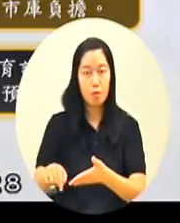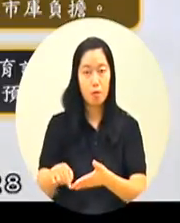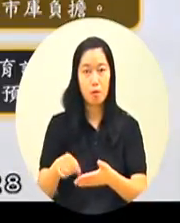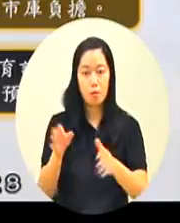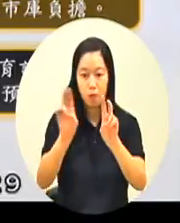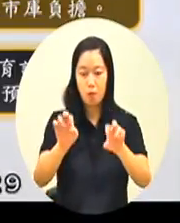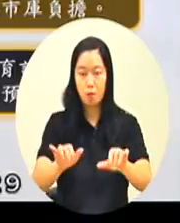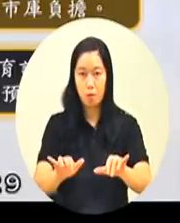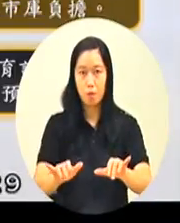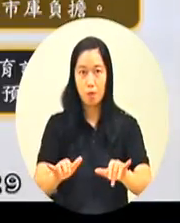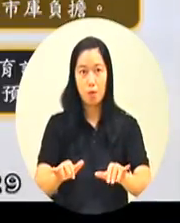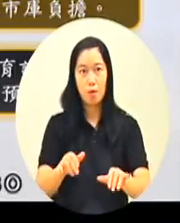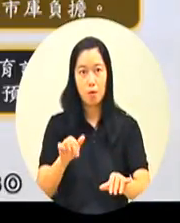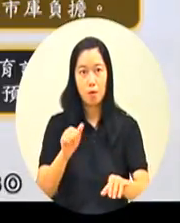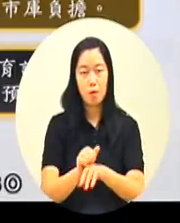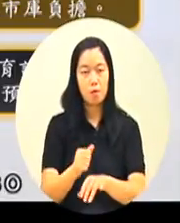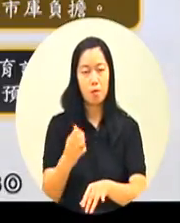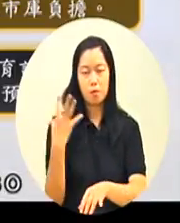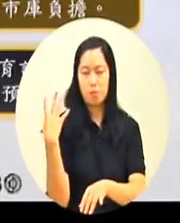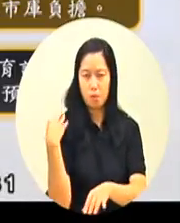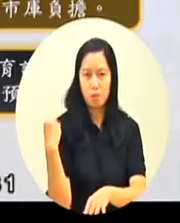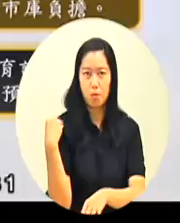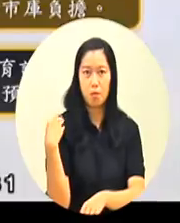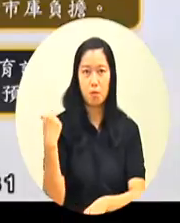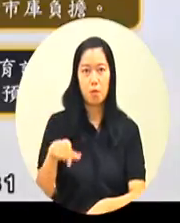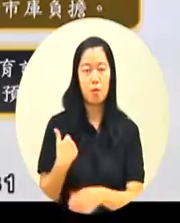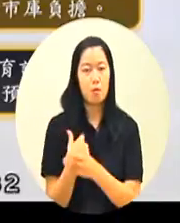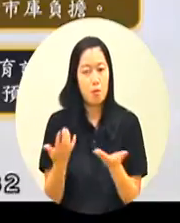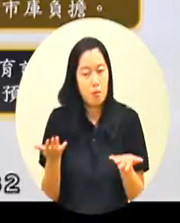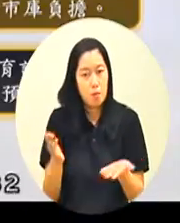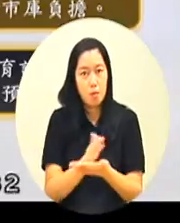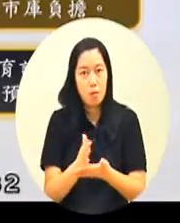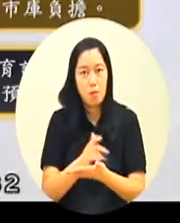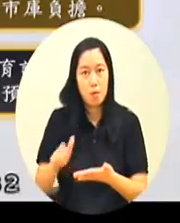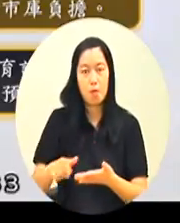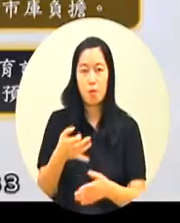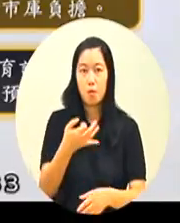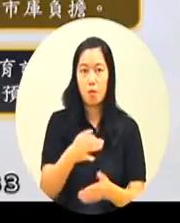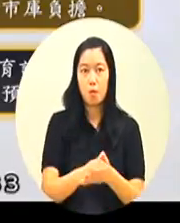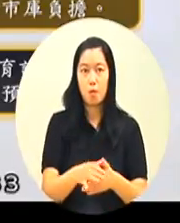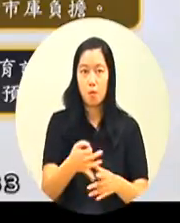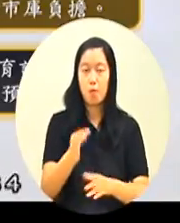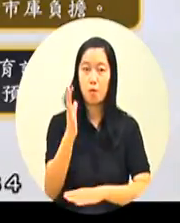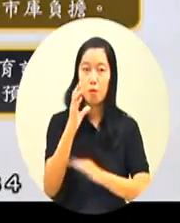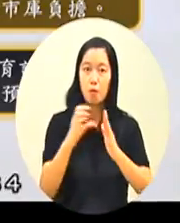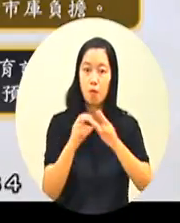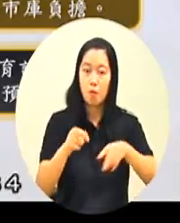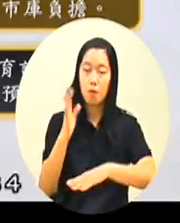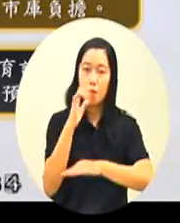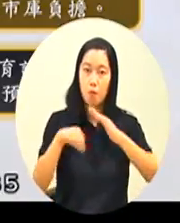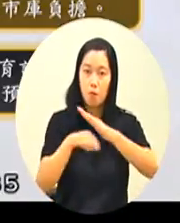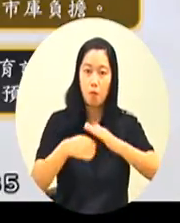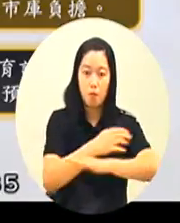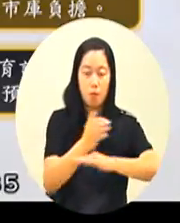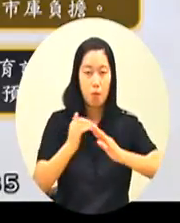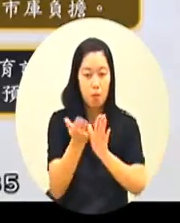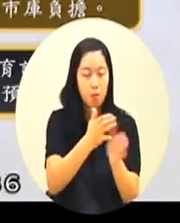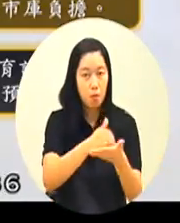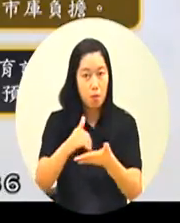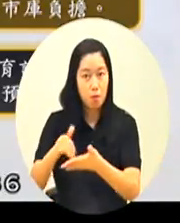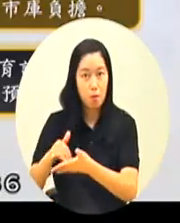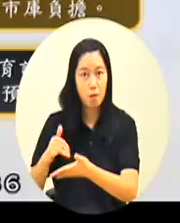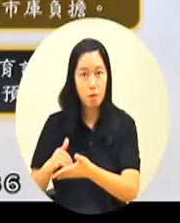已经程式语言老旧，那我们评估采取行政院主计总处研发的县市预算会计系